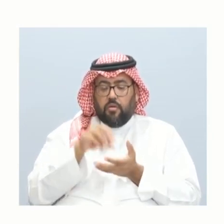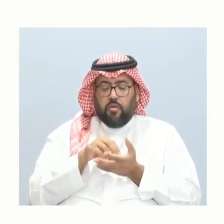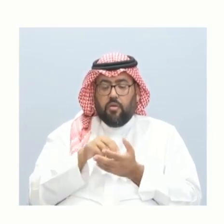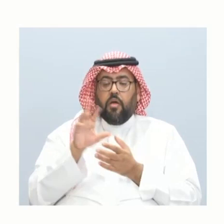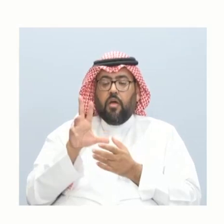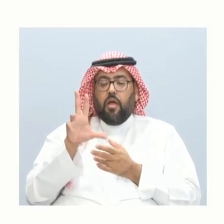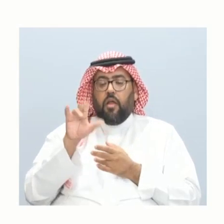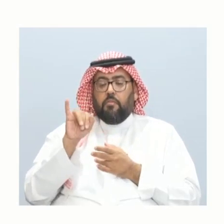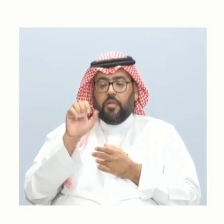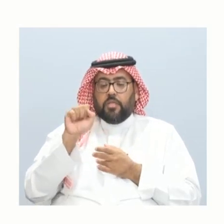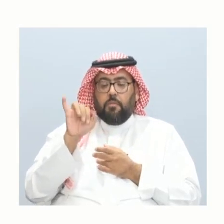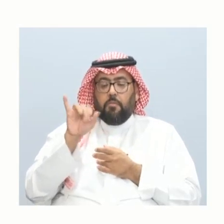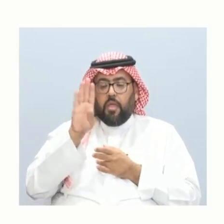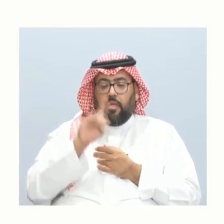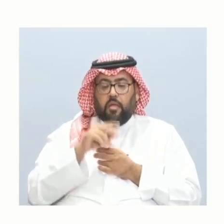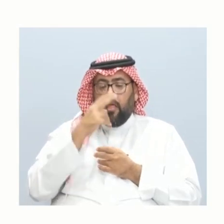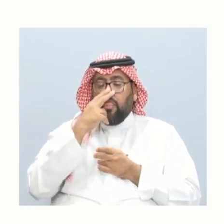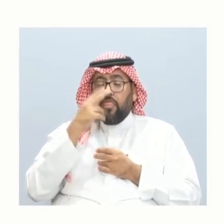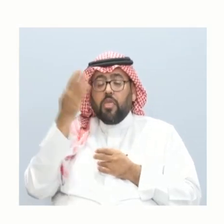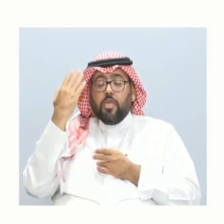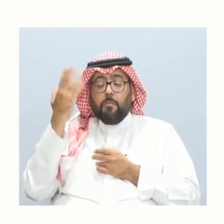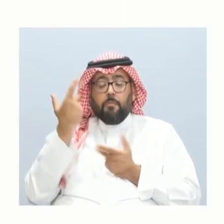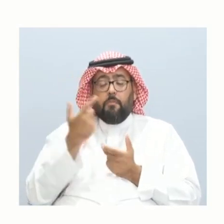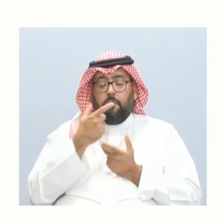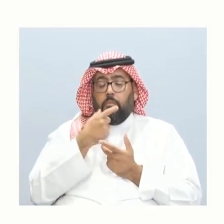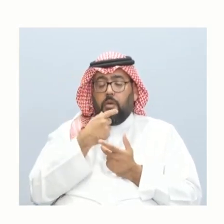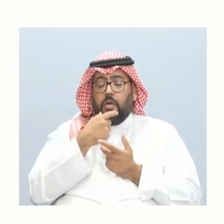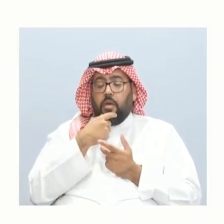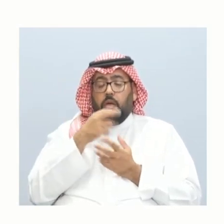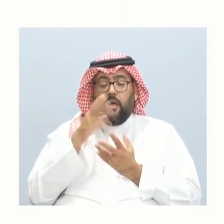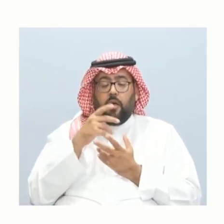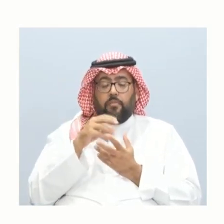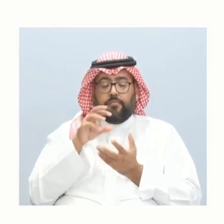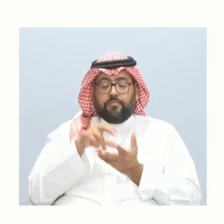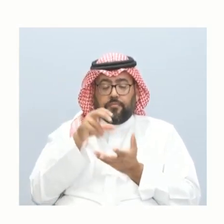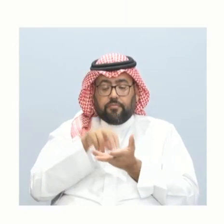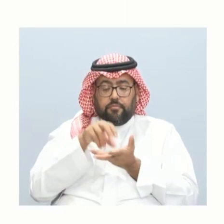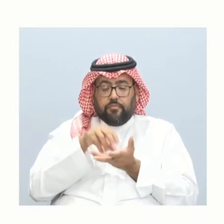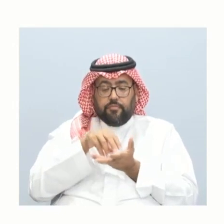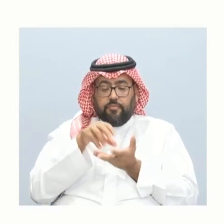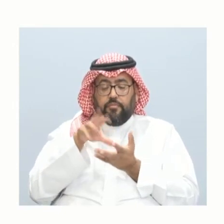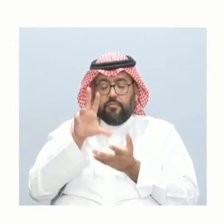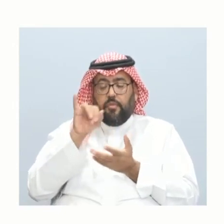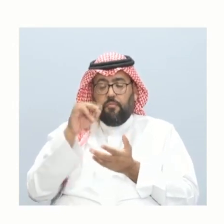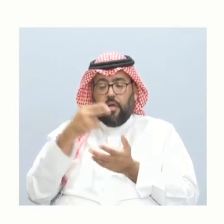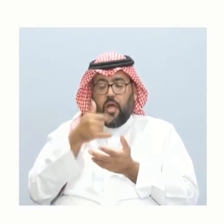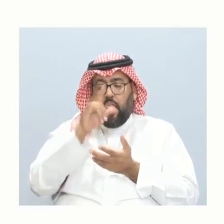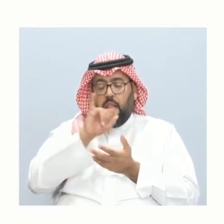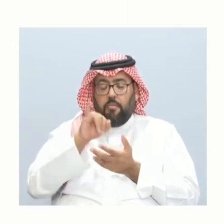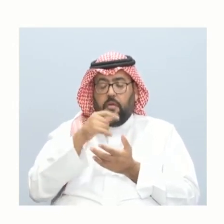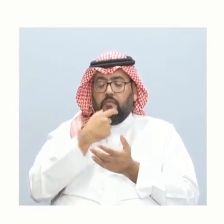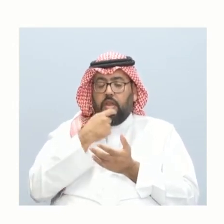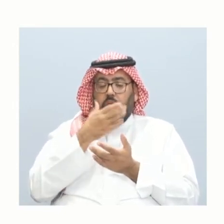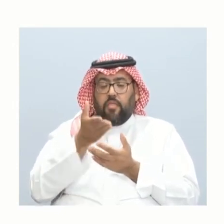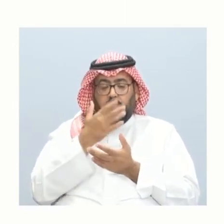النص ان قصر كذا من المعالم في